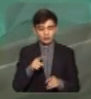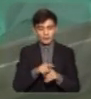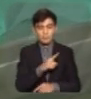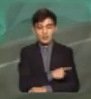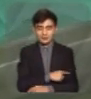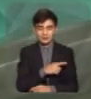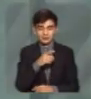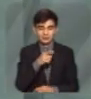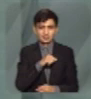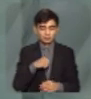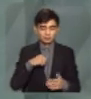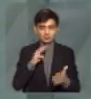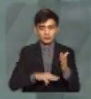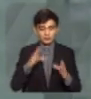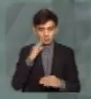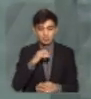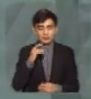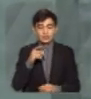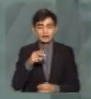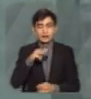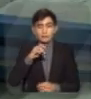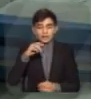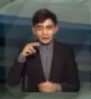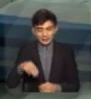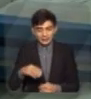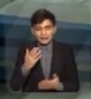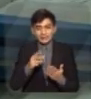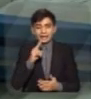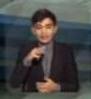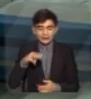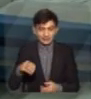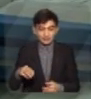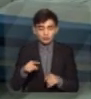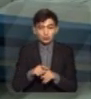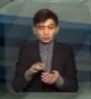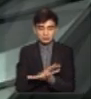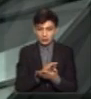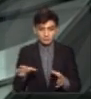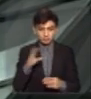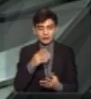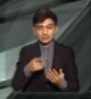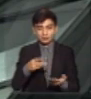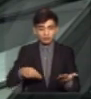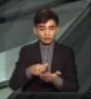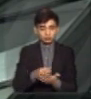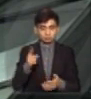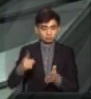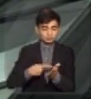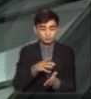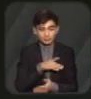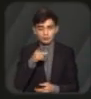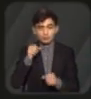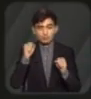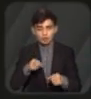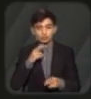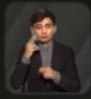могут получать бесплатно услуги КТ и МРТ. Но если вас заставляют оплачивать обследование или анализы, вы можете обратиться